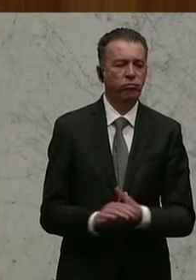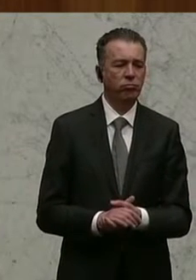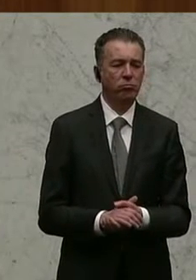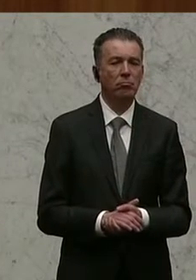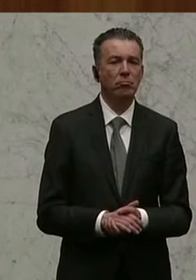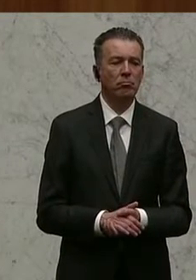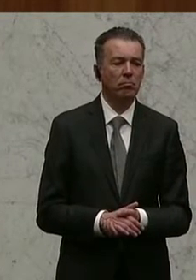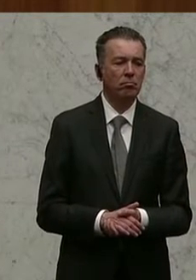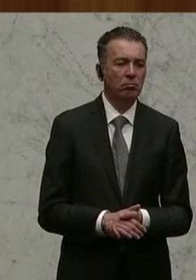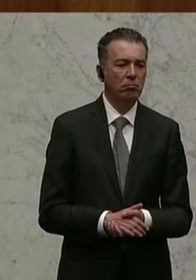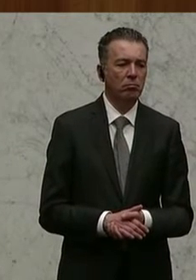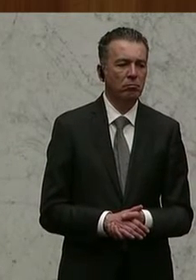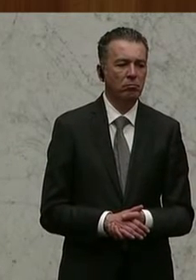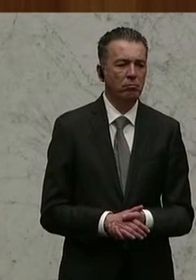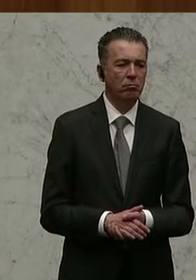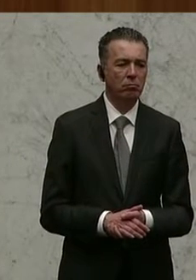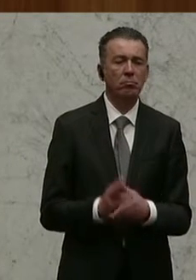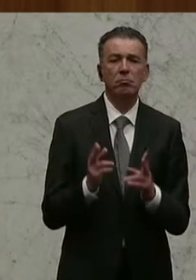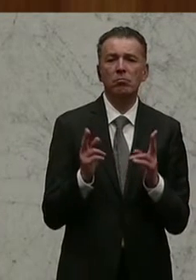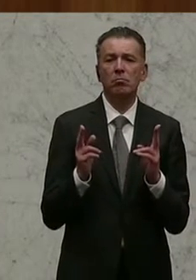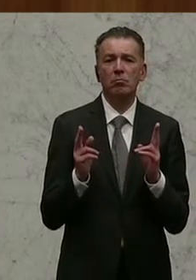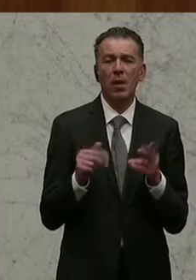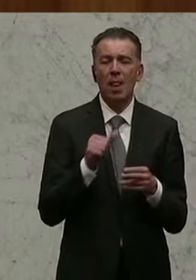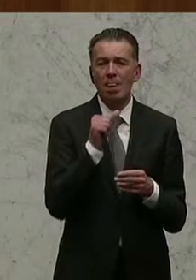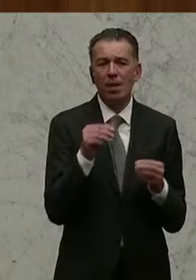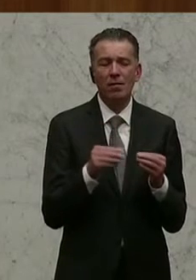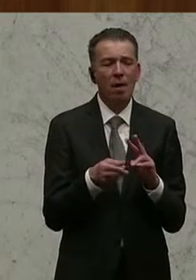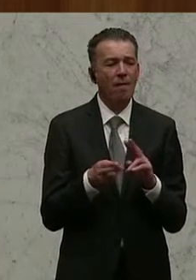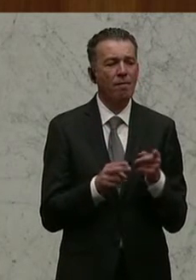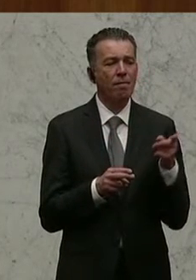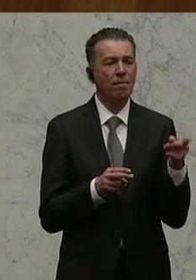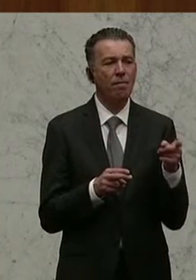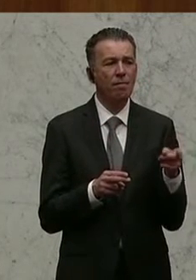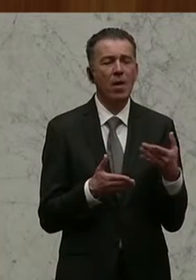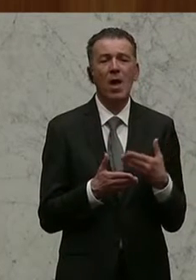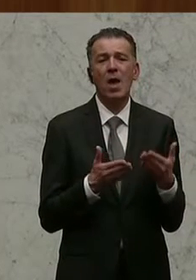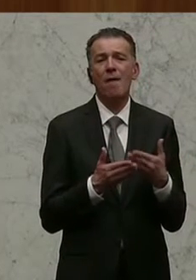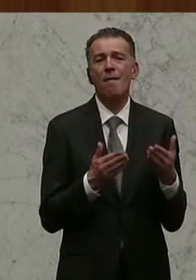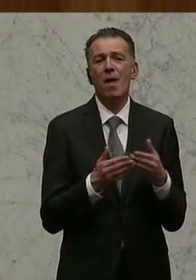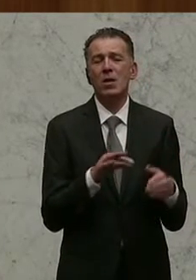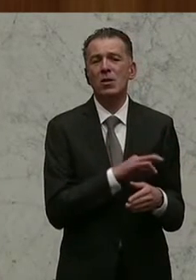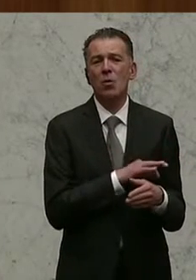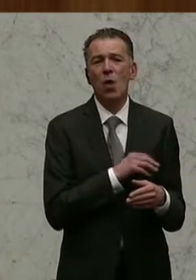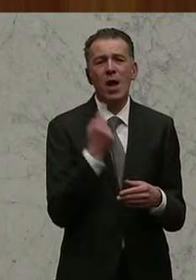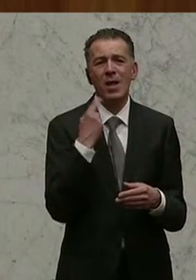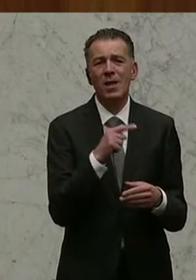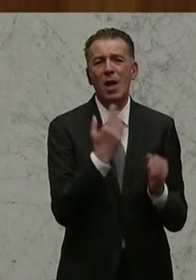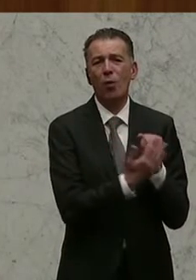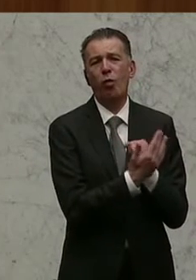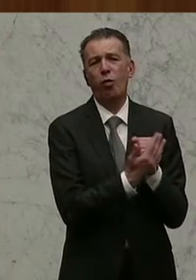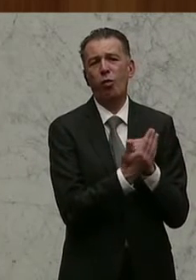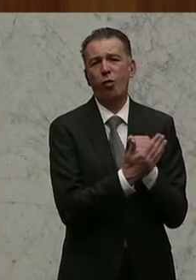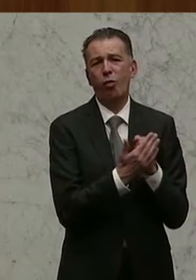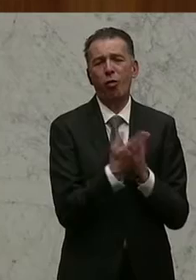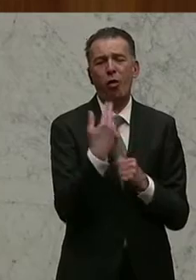nicht so sein, wie das Wolkenkuckucksheim, das uns die Kolleginnen und Kollegen der NEOS hier vormachen. Meine Damen und Herren, Sie wissen